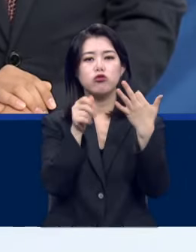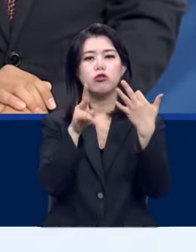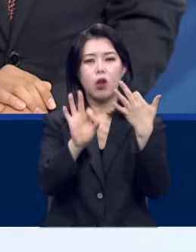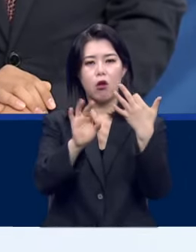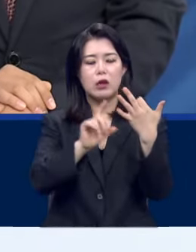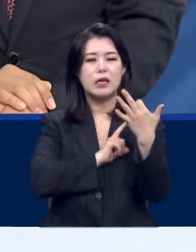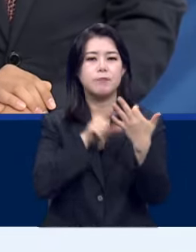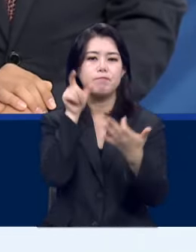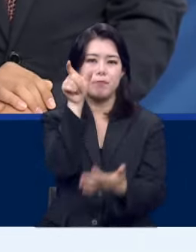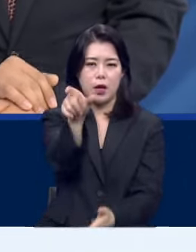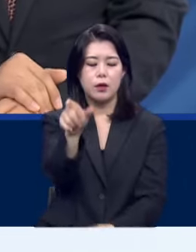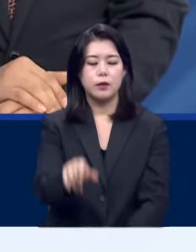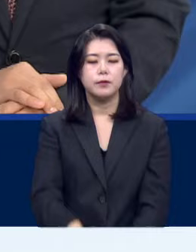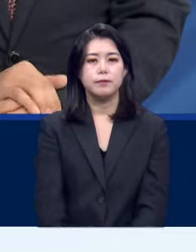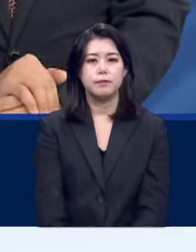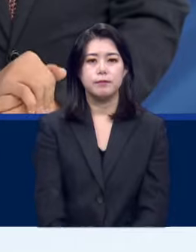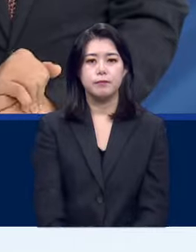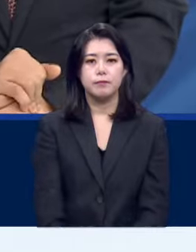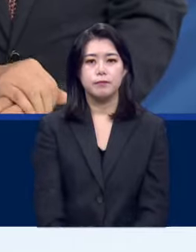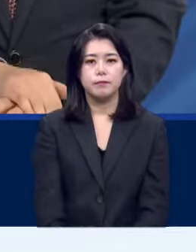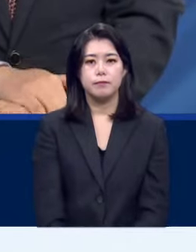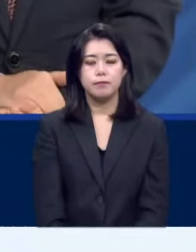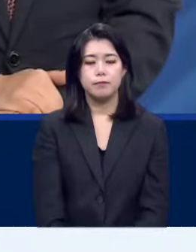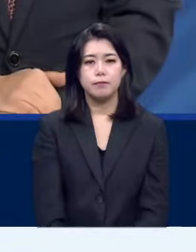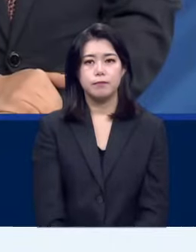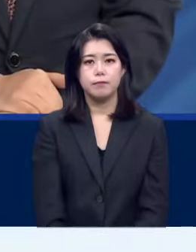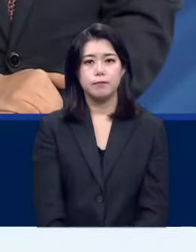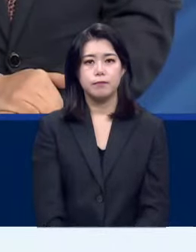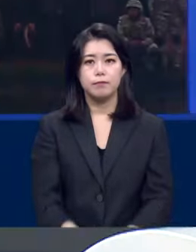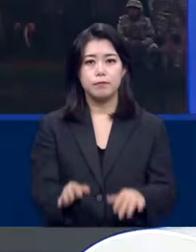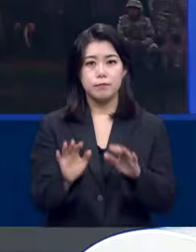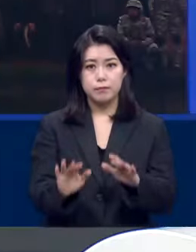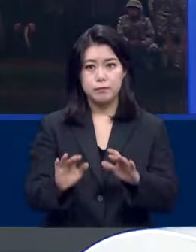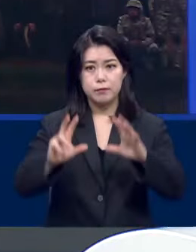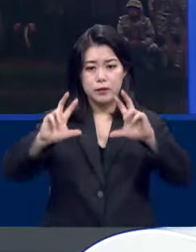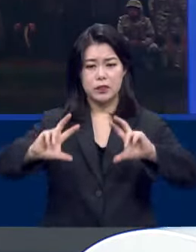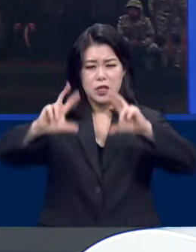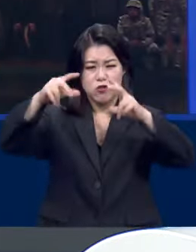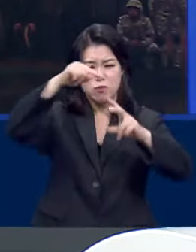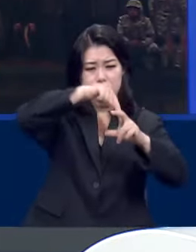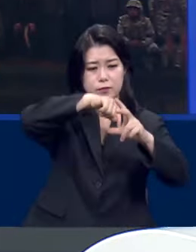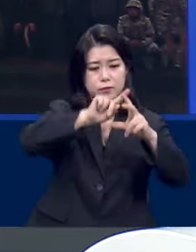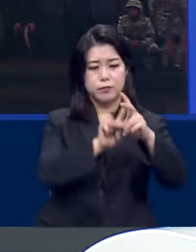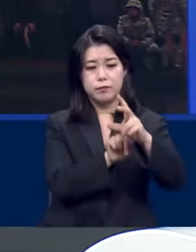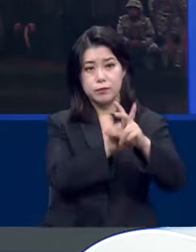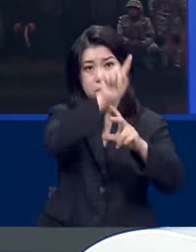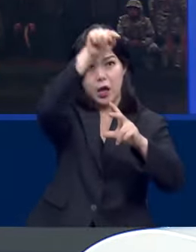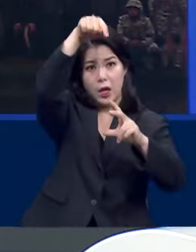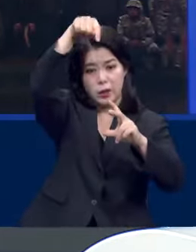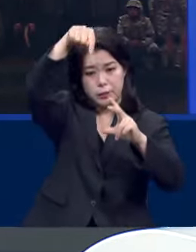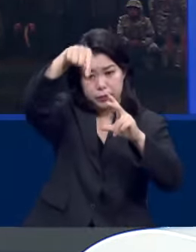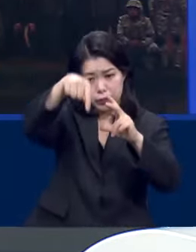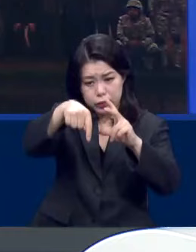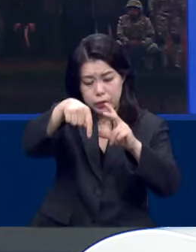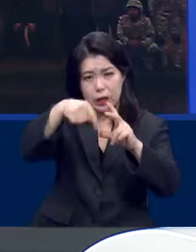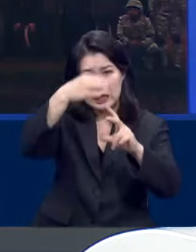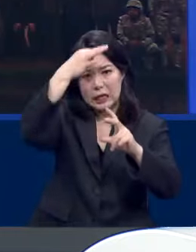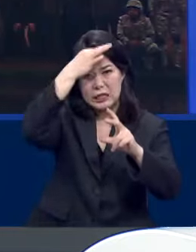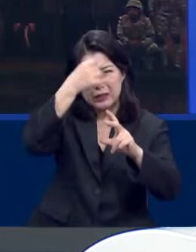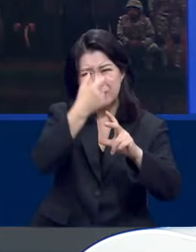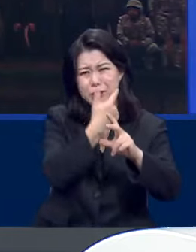붙인 것이 아닌가 주장해 볼 수 있습니다 지금대 대기권으로 진입을 하는데 있어서 살짝 기술이 미흡했는데